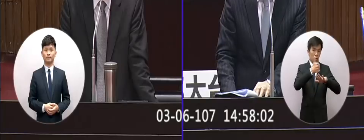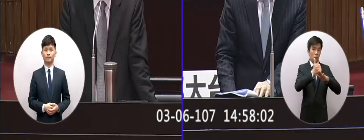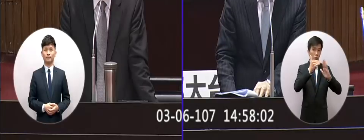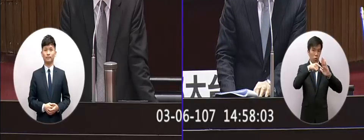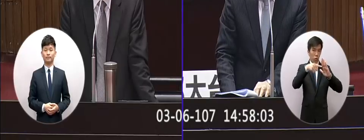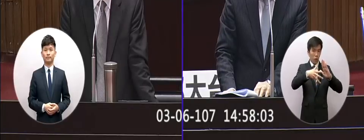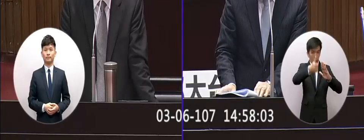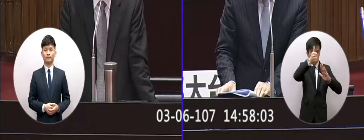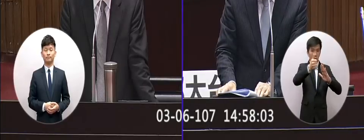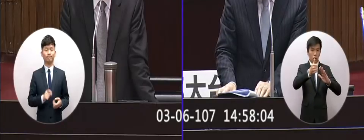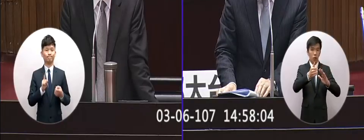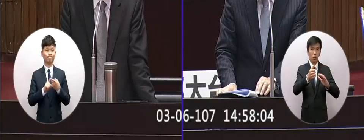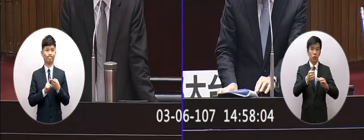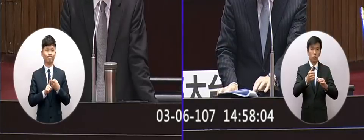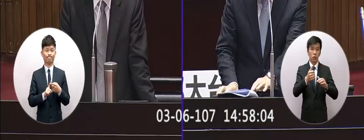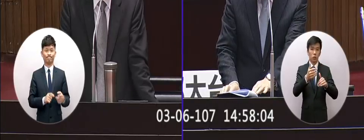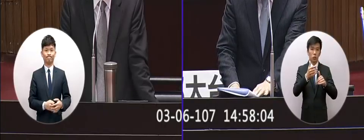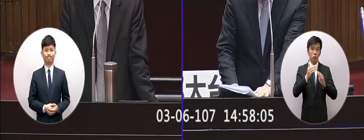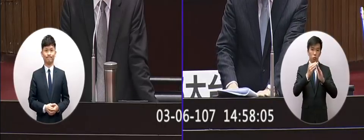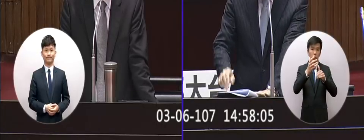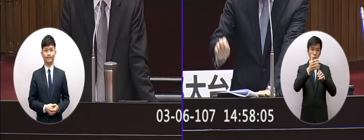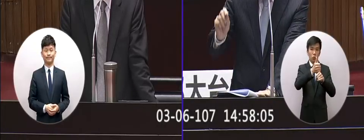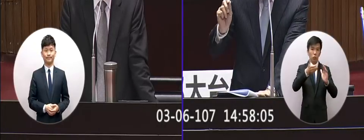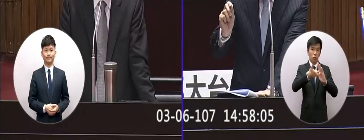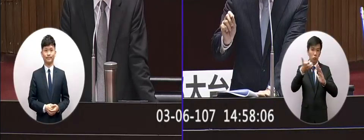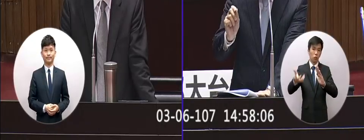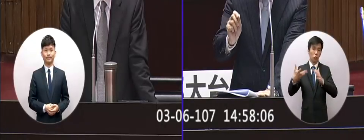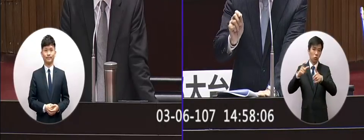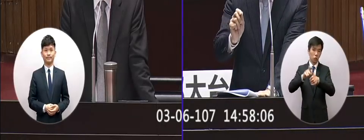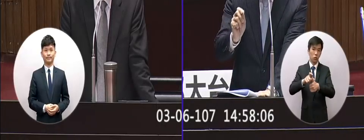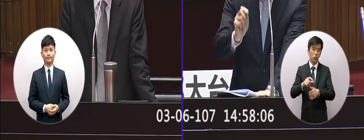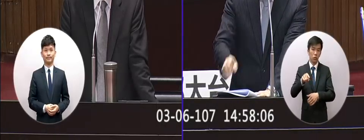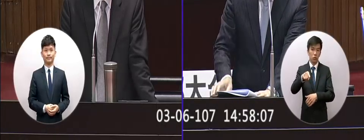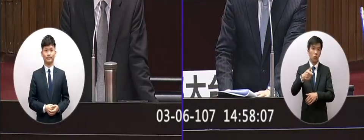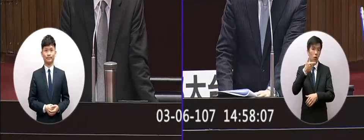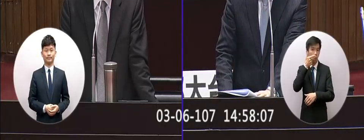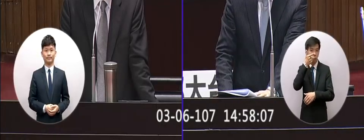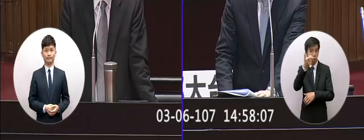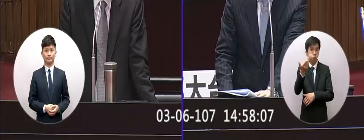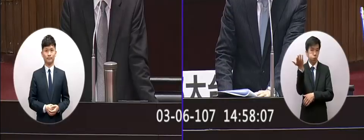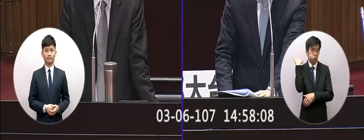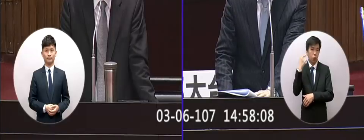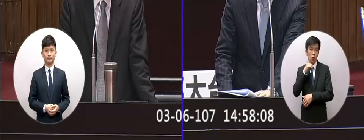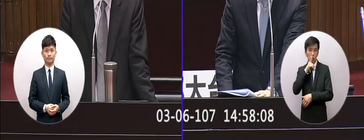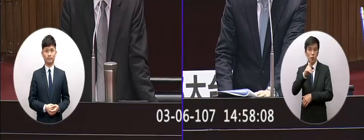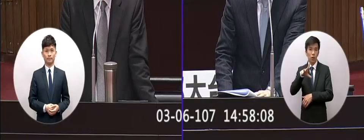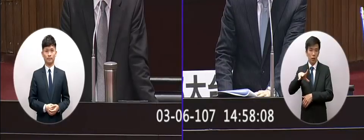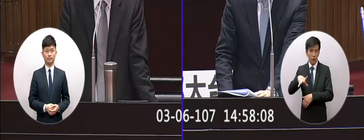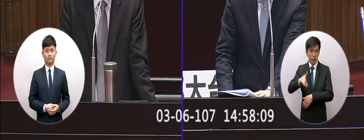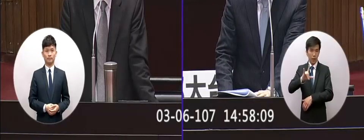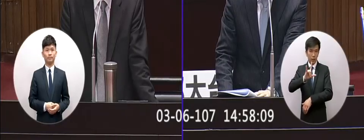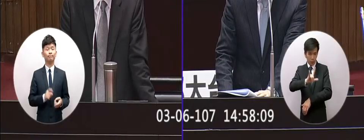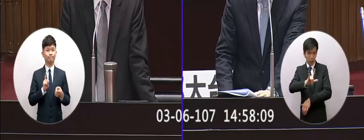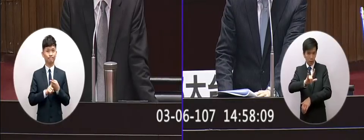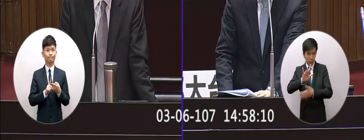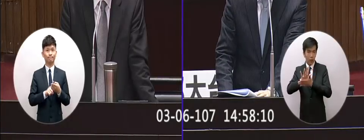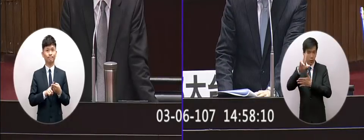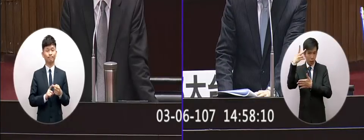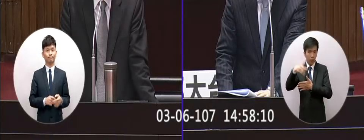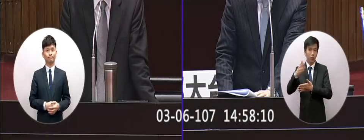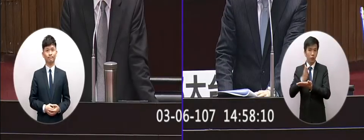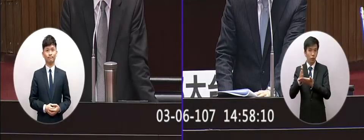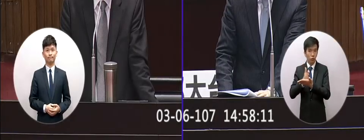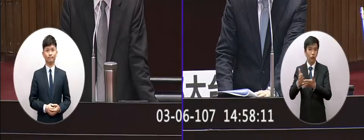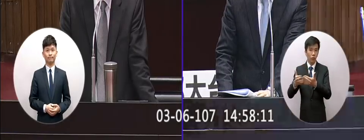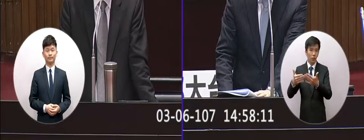都这件事情。然后呢，你半年前说谋定而后动，你还记得吧？ 是 谋定了，你现